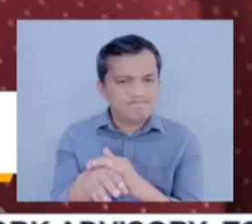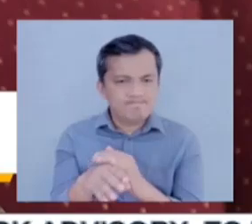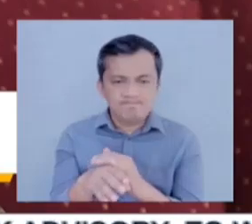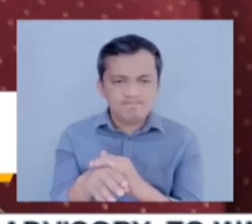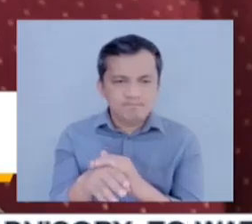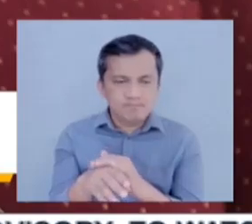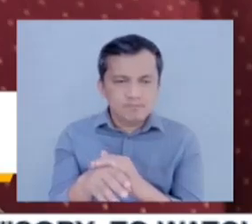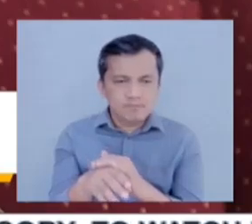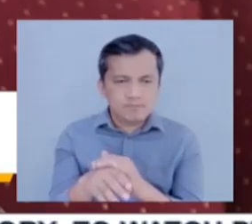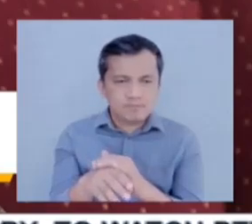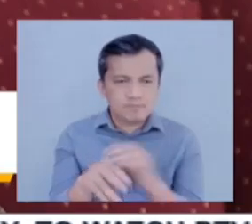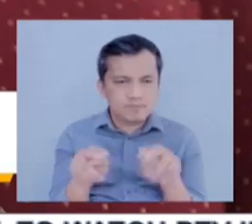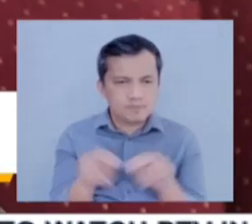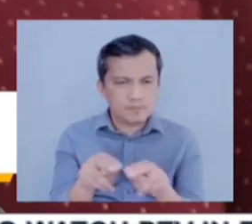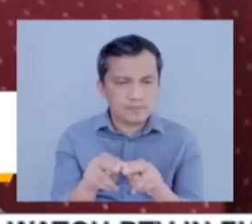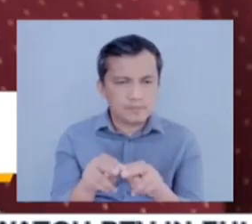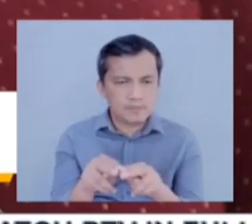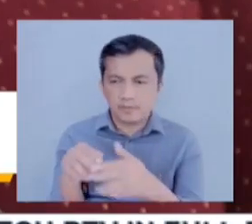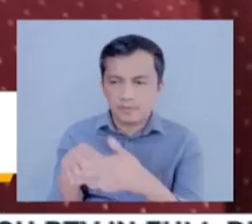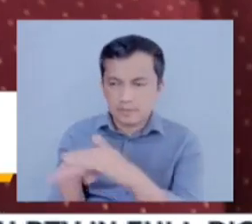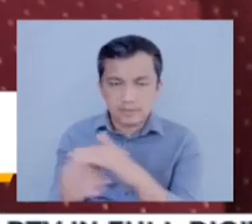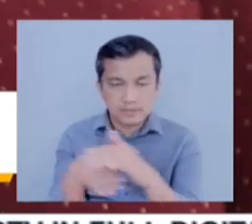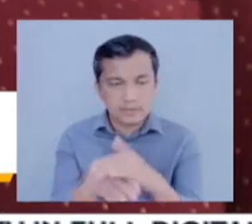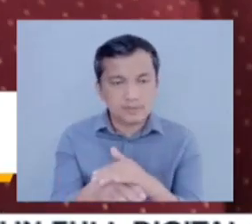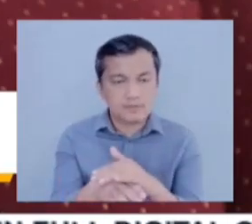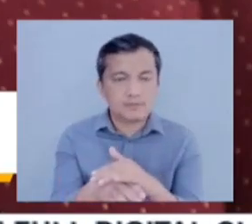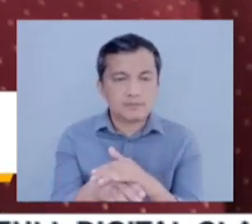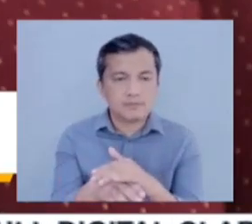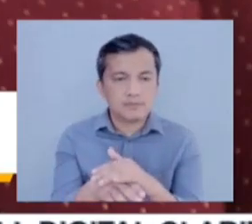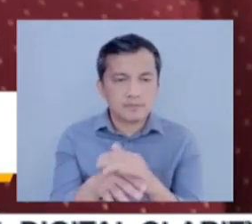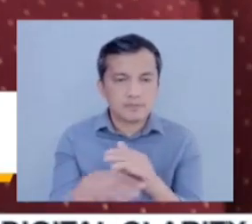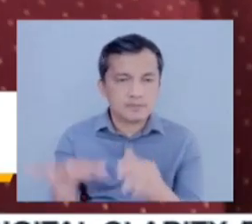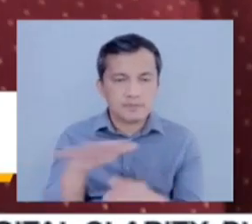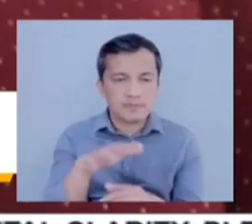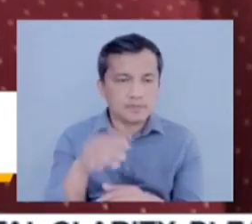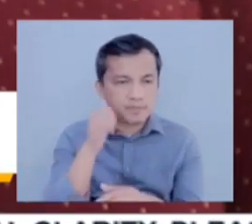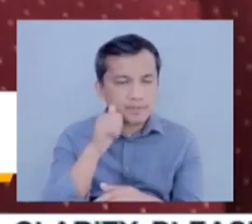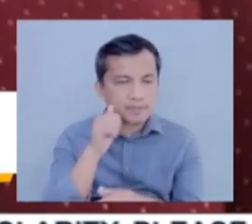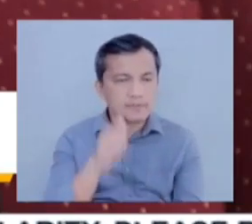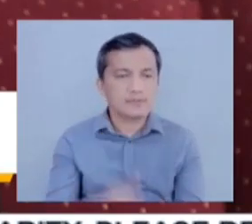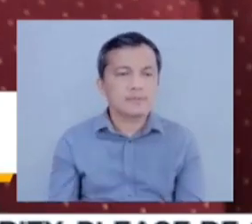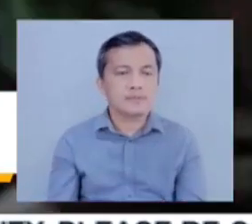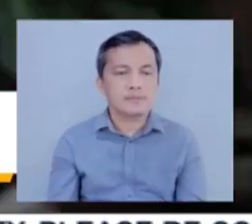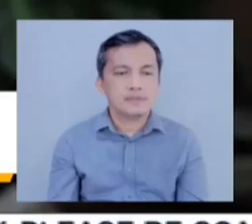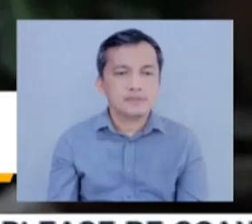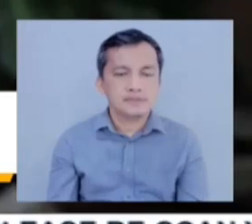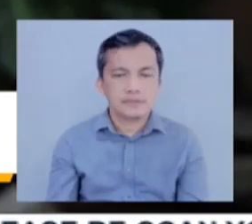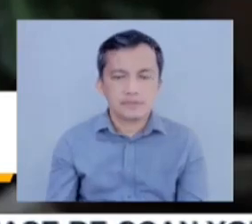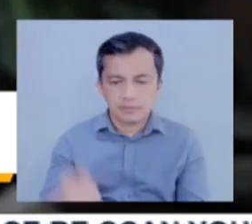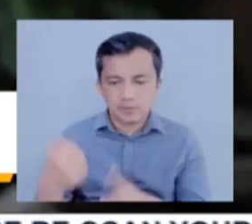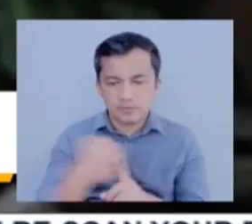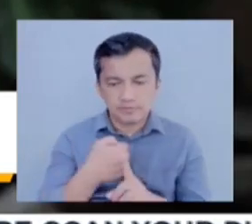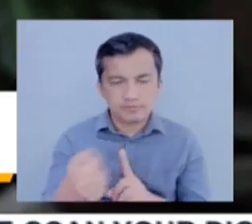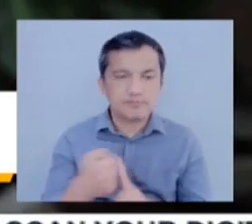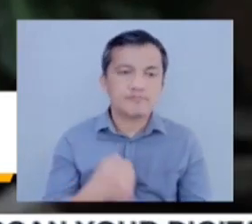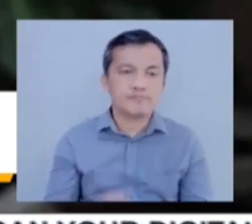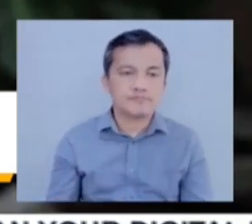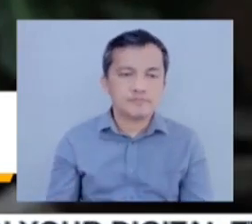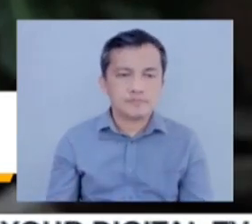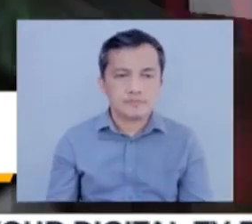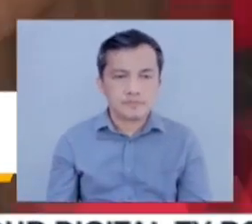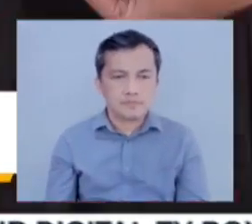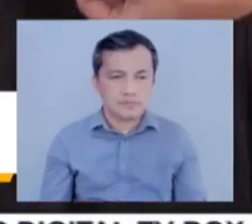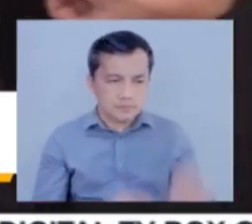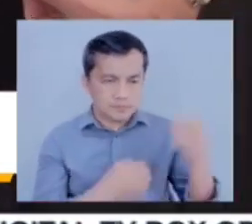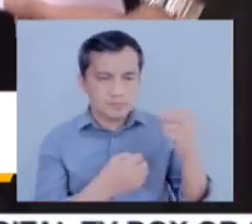ng pinagdadaanan ng mga babae na sinasaktan. Nakarating na kay Congressman Lee